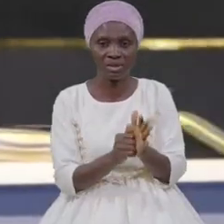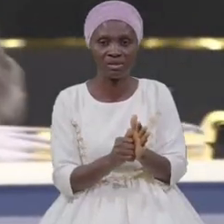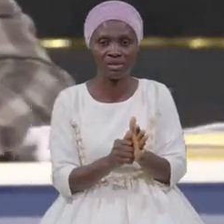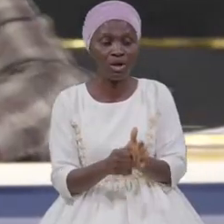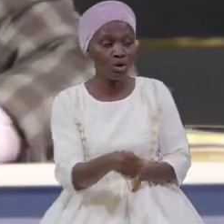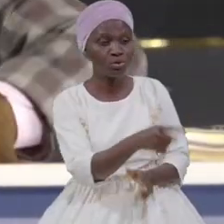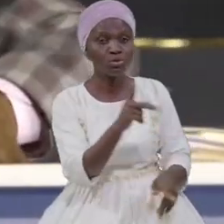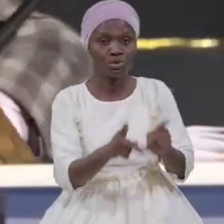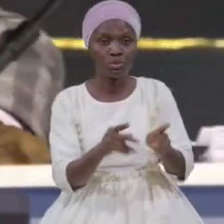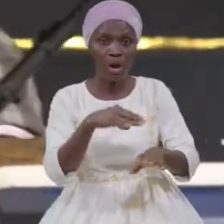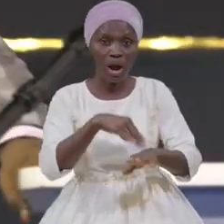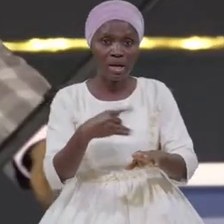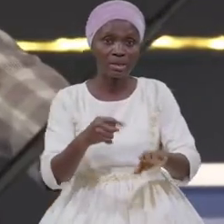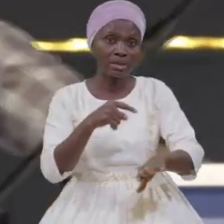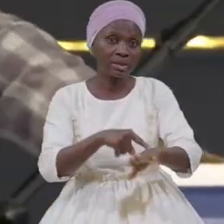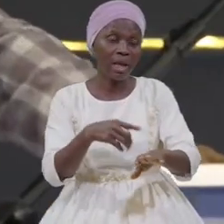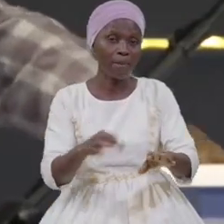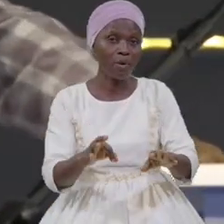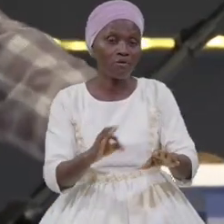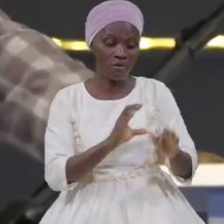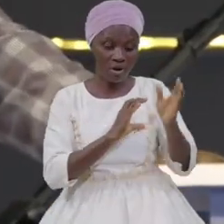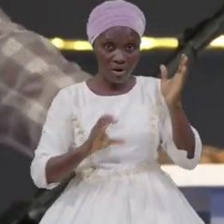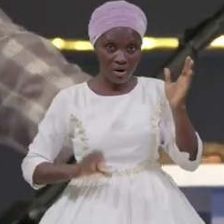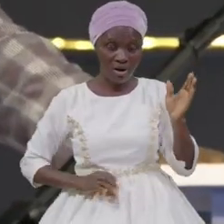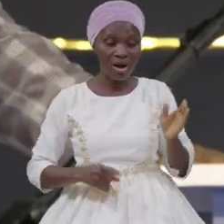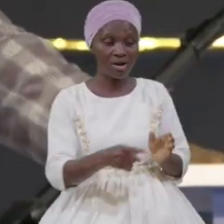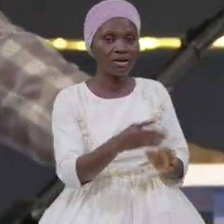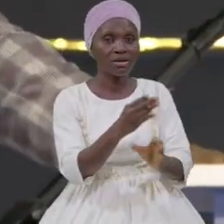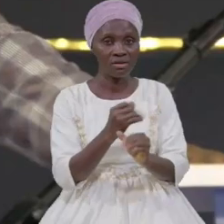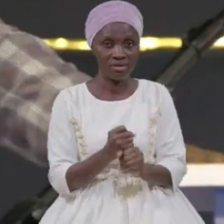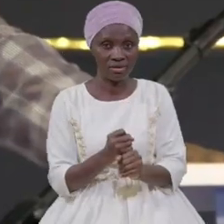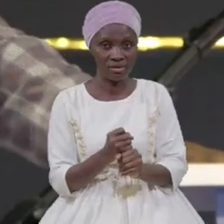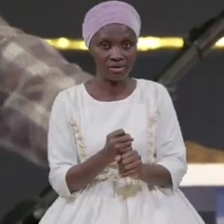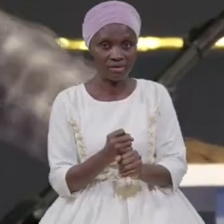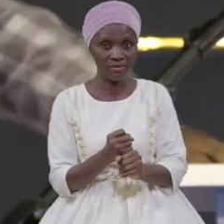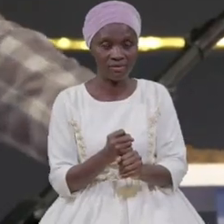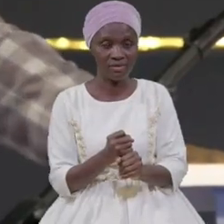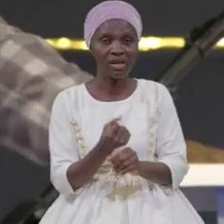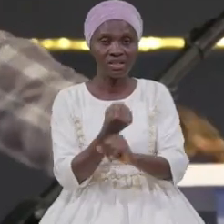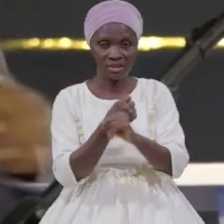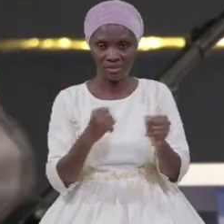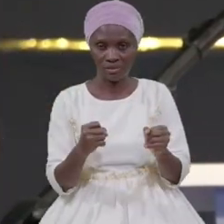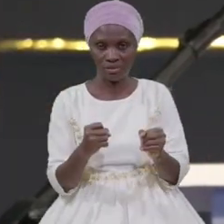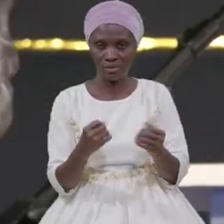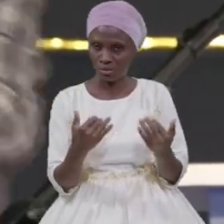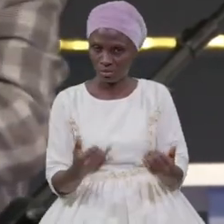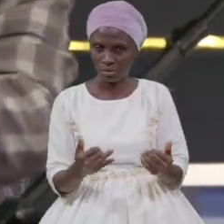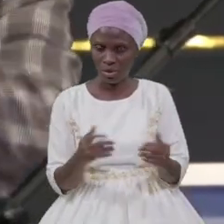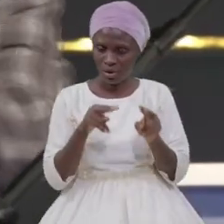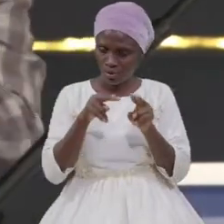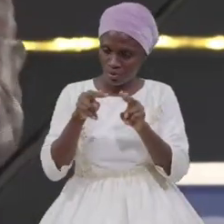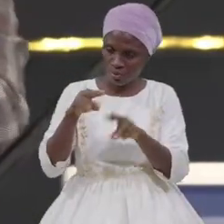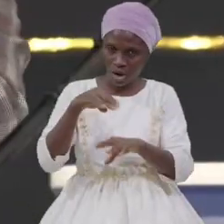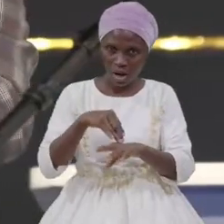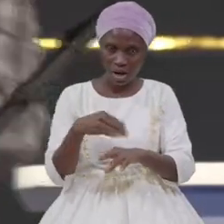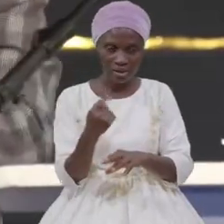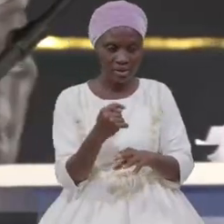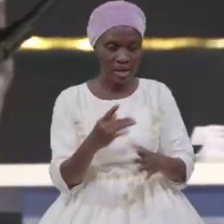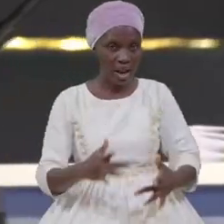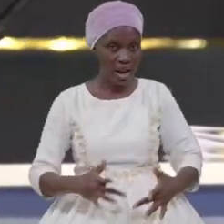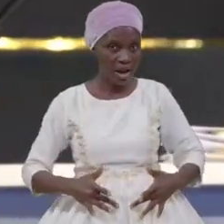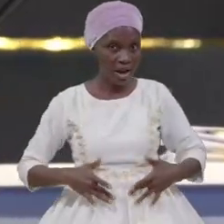Christ, ils ont reçu le salut. Voyez la vie qu'ils ont menée. Et le salut que